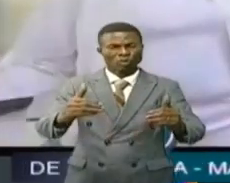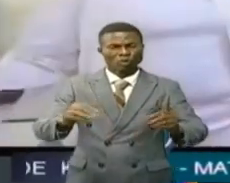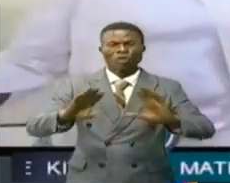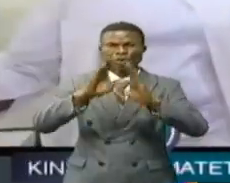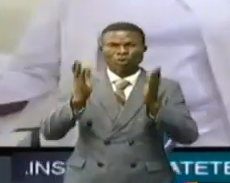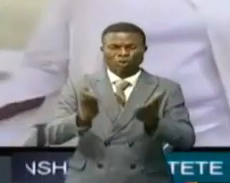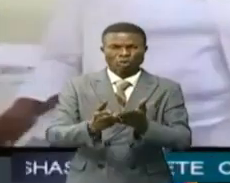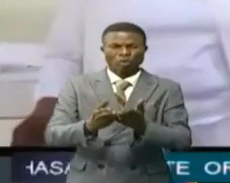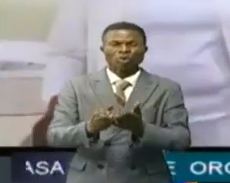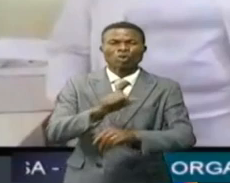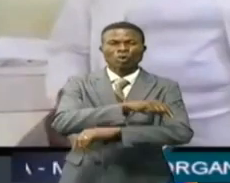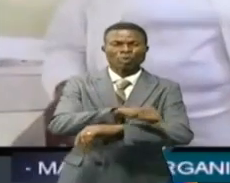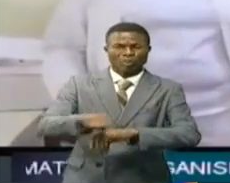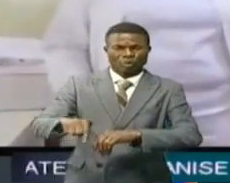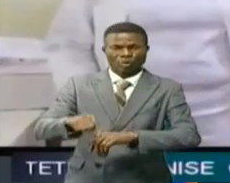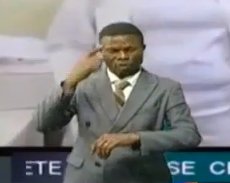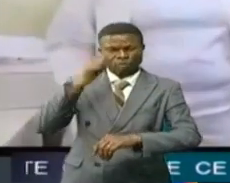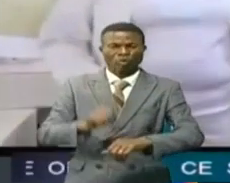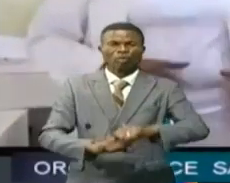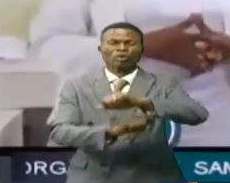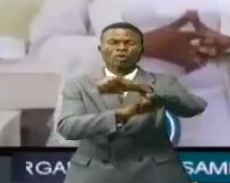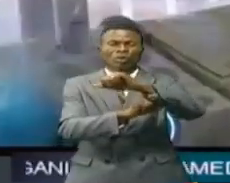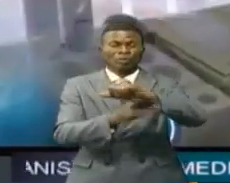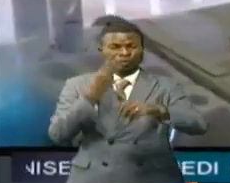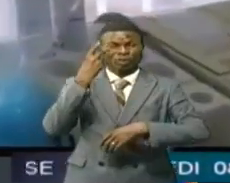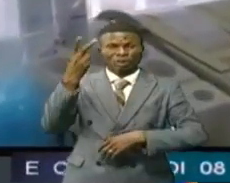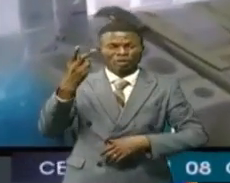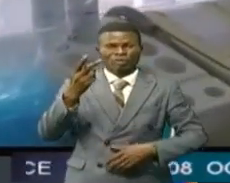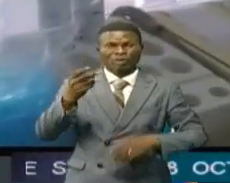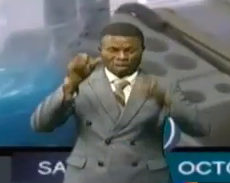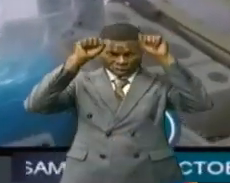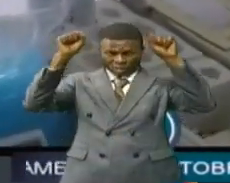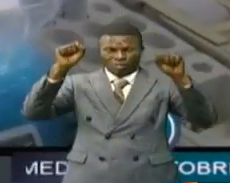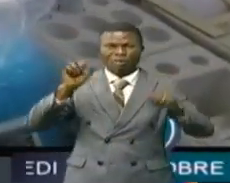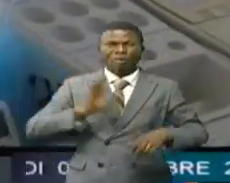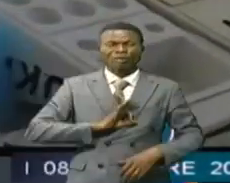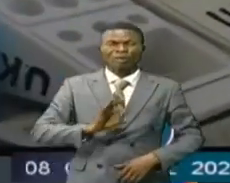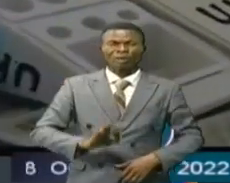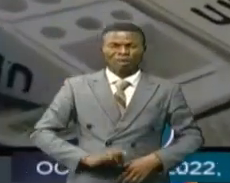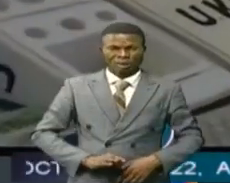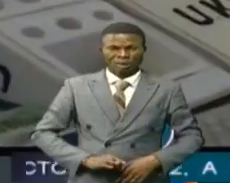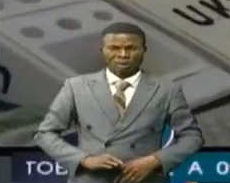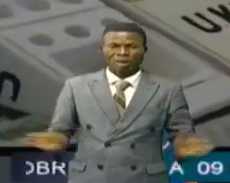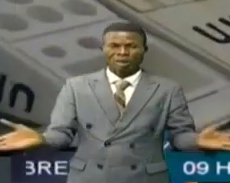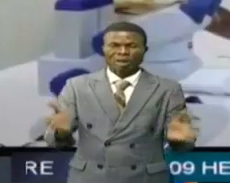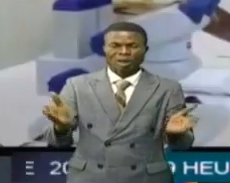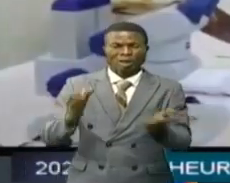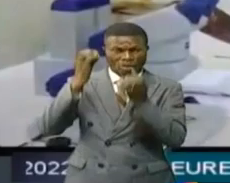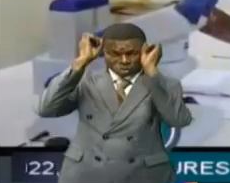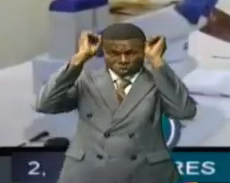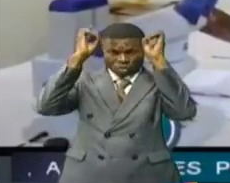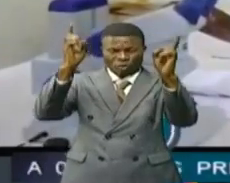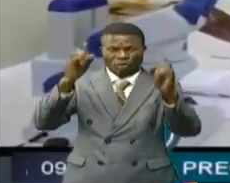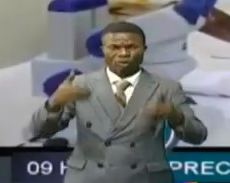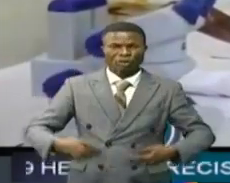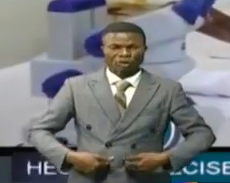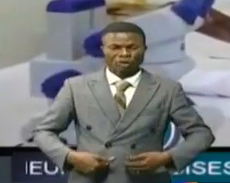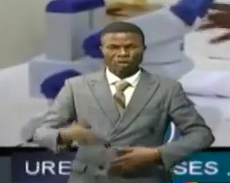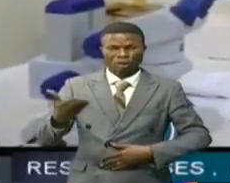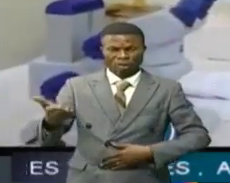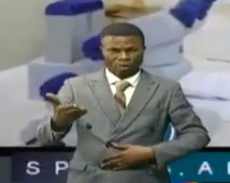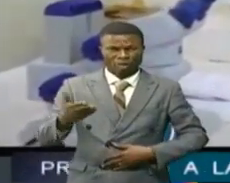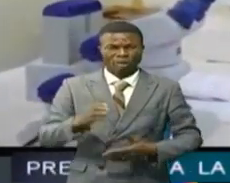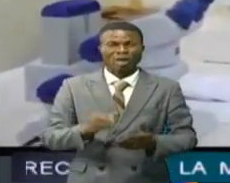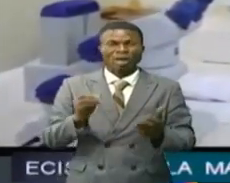son gouvernement pour soutenir la vision du chef de l'État sur l'encadrement de l'éducation de la jeunesse. Il s'y